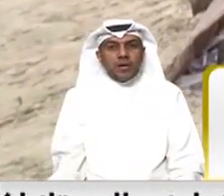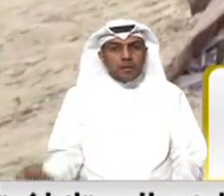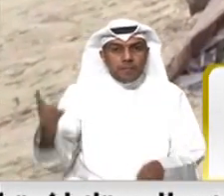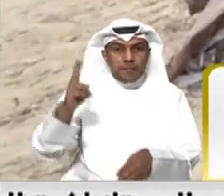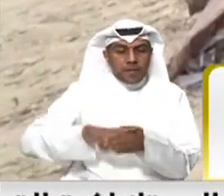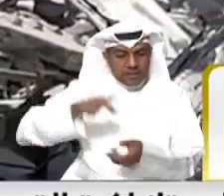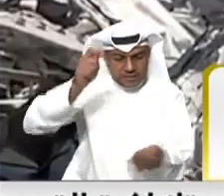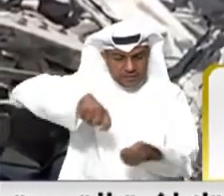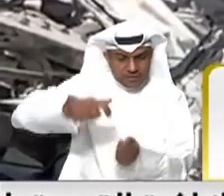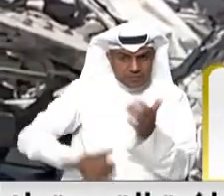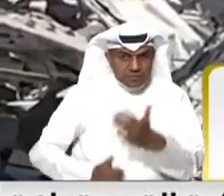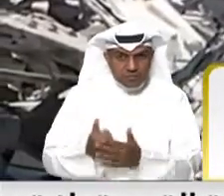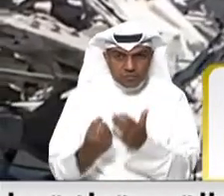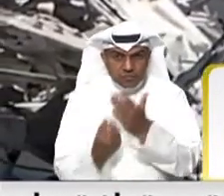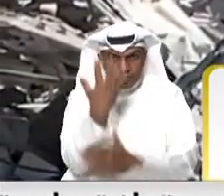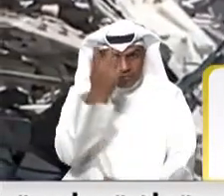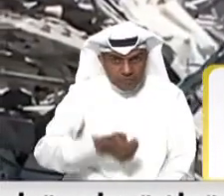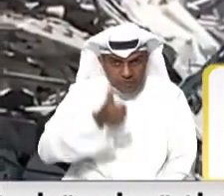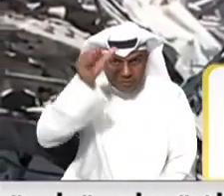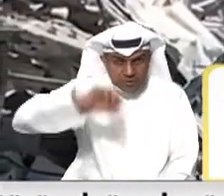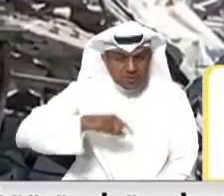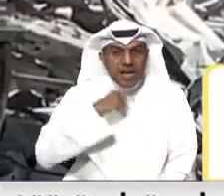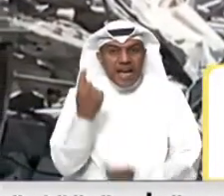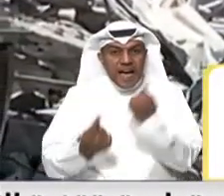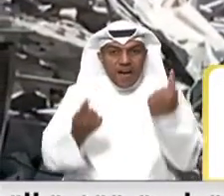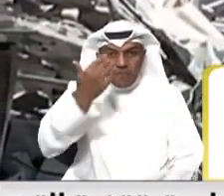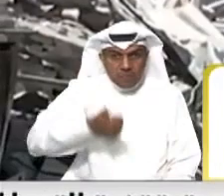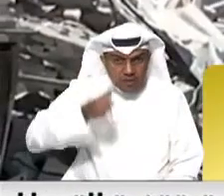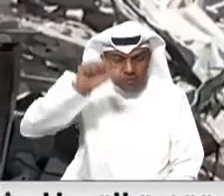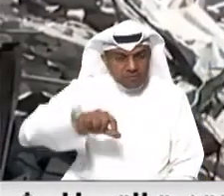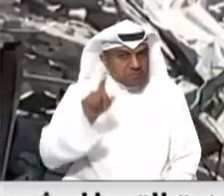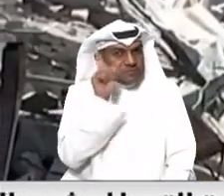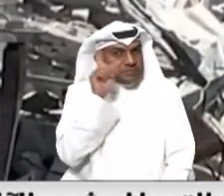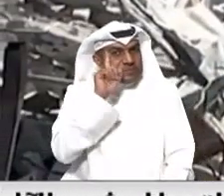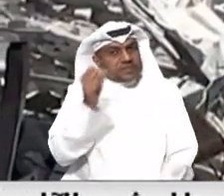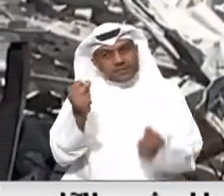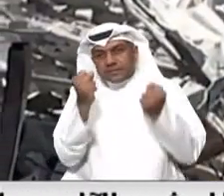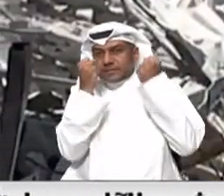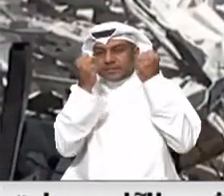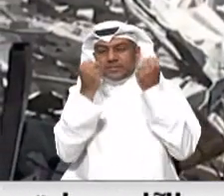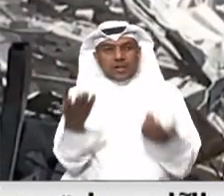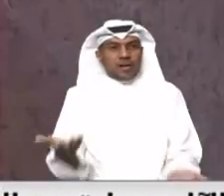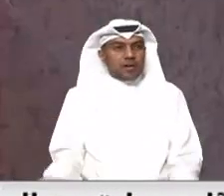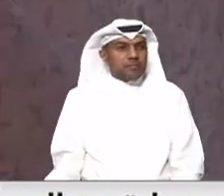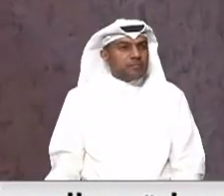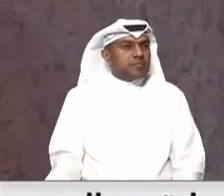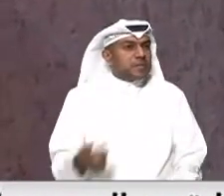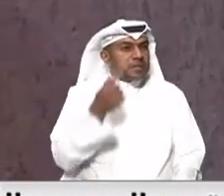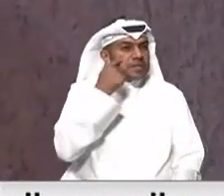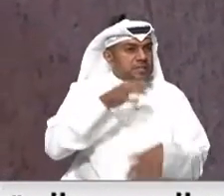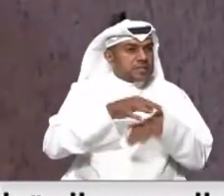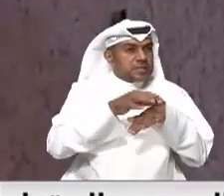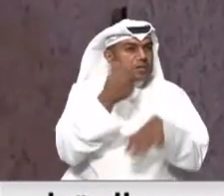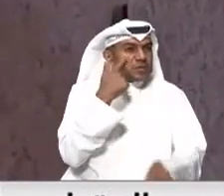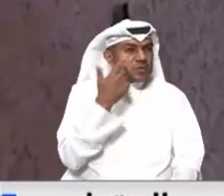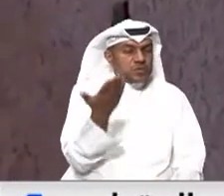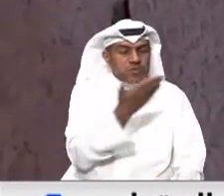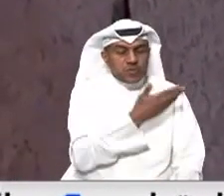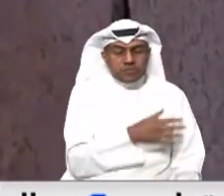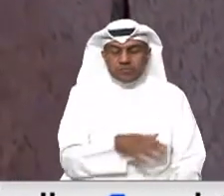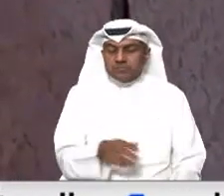هالارض ولا لا ووسط هذا الدمار لا يملك سكان خان يونس الا النزوح من جديد بحثا عن الامن